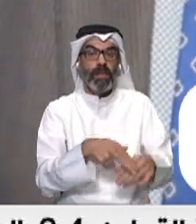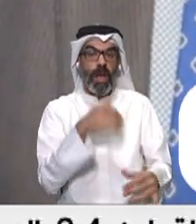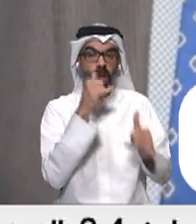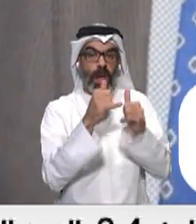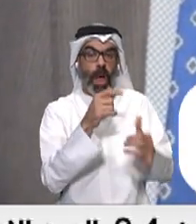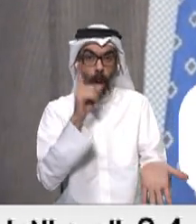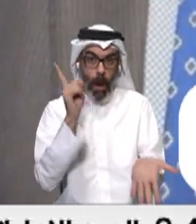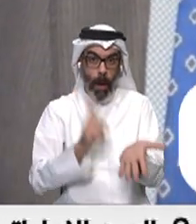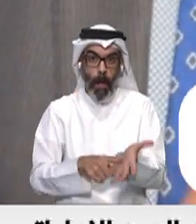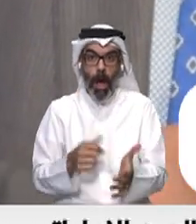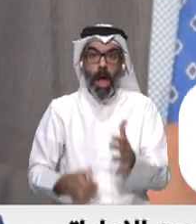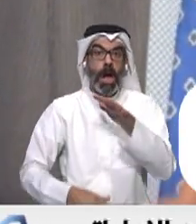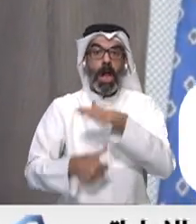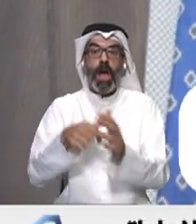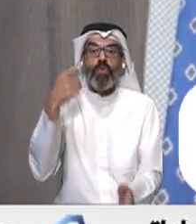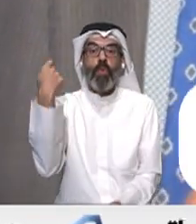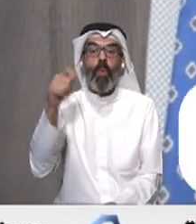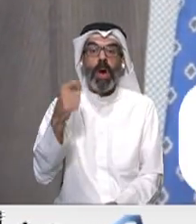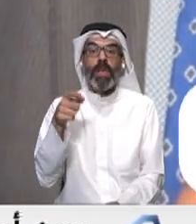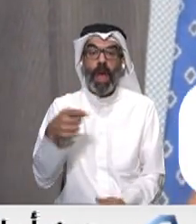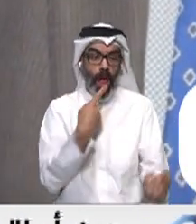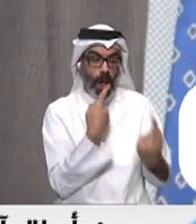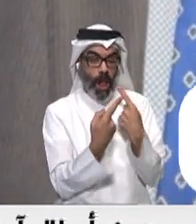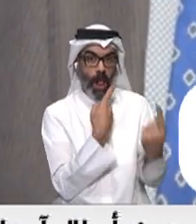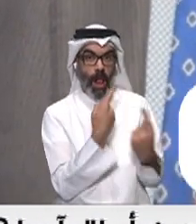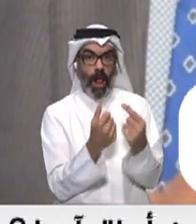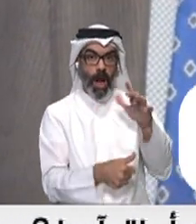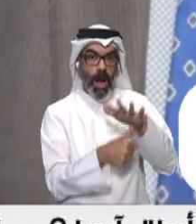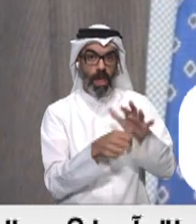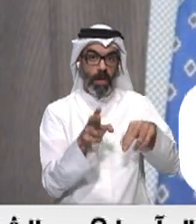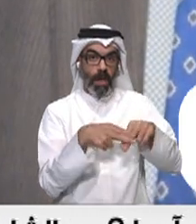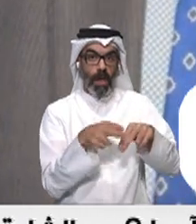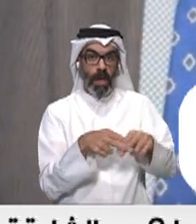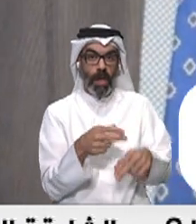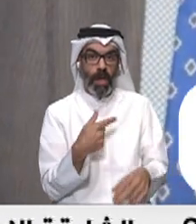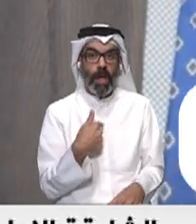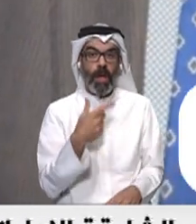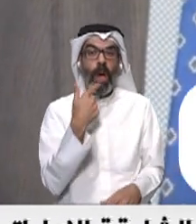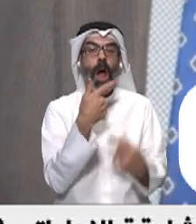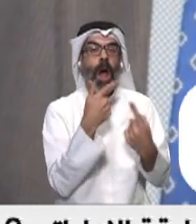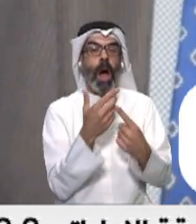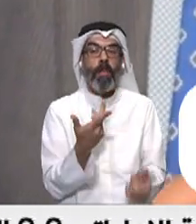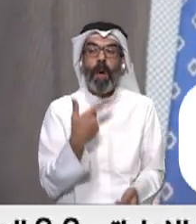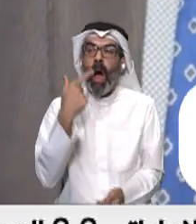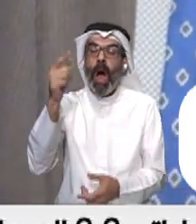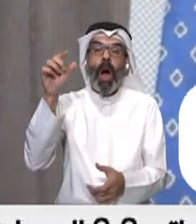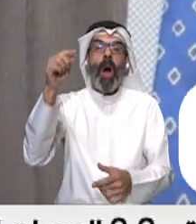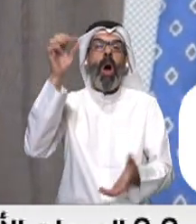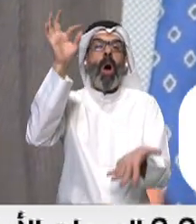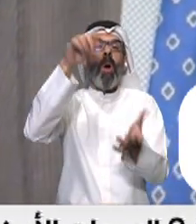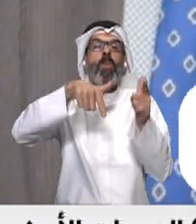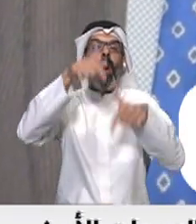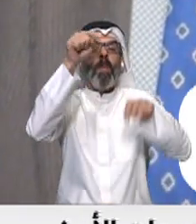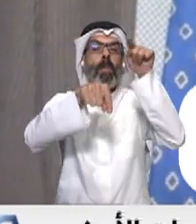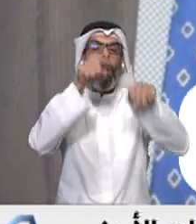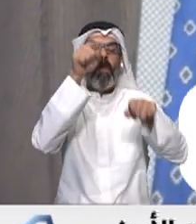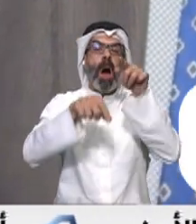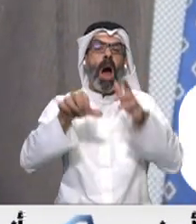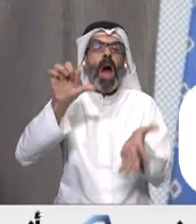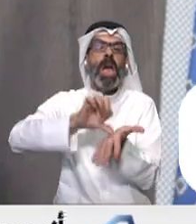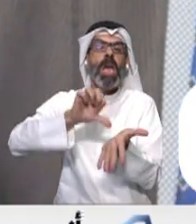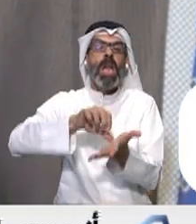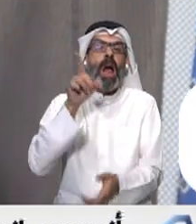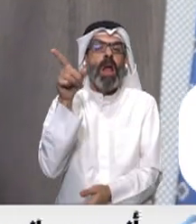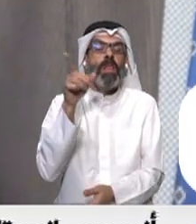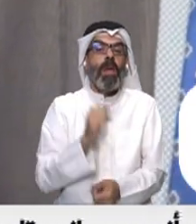اكد رئيس الوزراء انه اثناء الحديث مع نتنياهو ك جرت الهجمات الايرانيه وهو ما ما اشعل الموقف